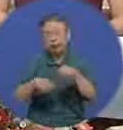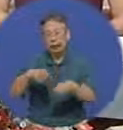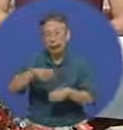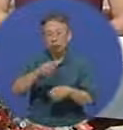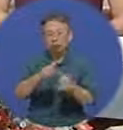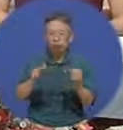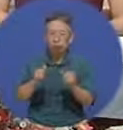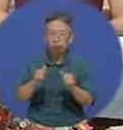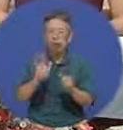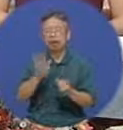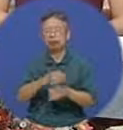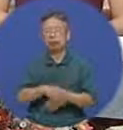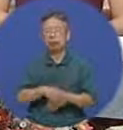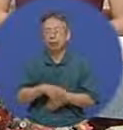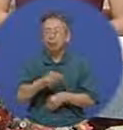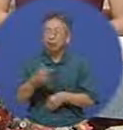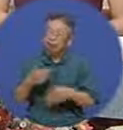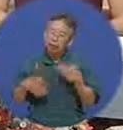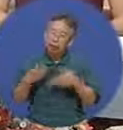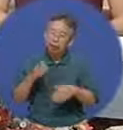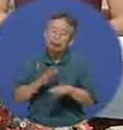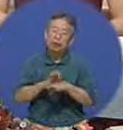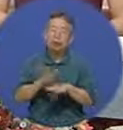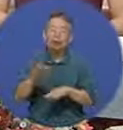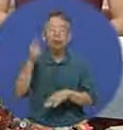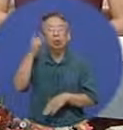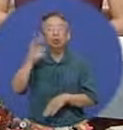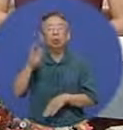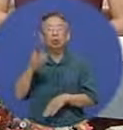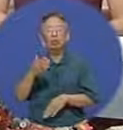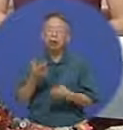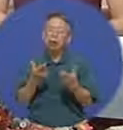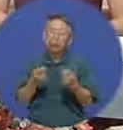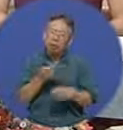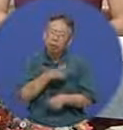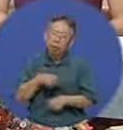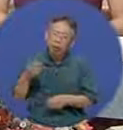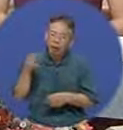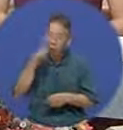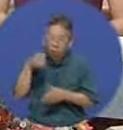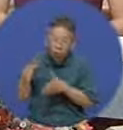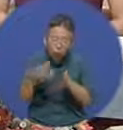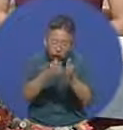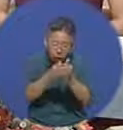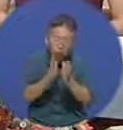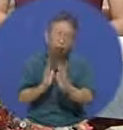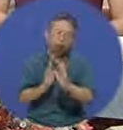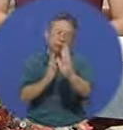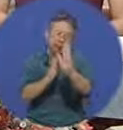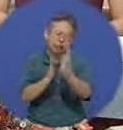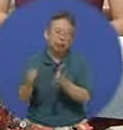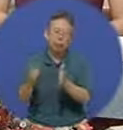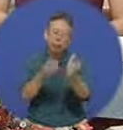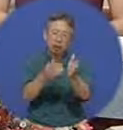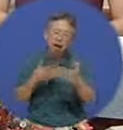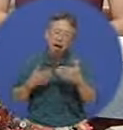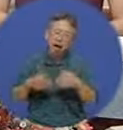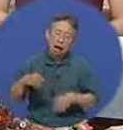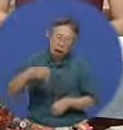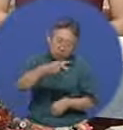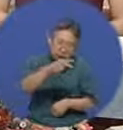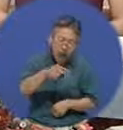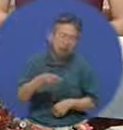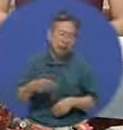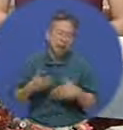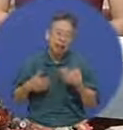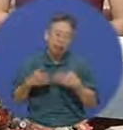もあっていろいろな楽しみ方があると思うんですが、やはりこの熊野古道をはじめとする山系道では、歩いて楽しむ人たちの迷